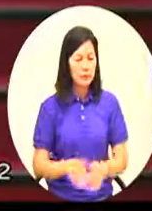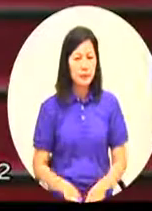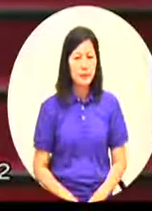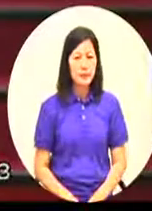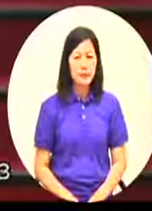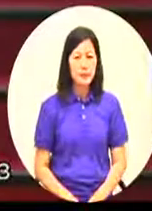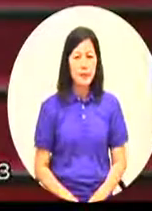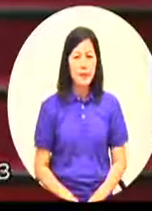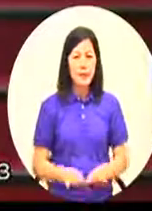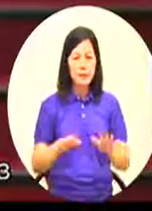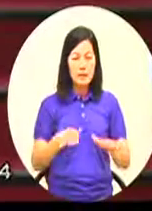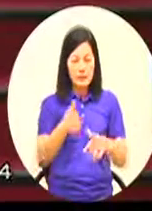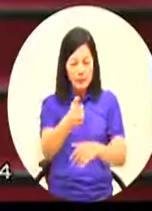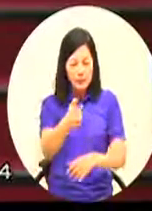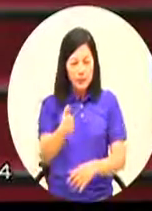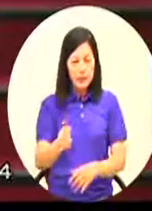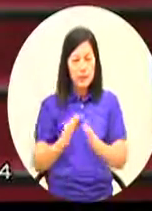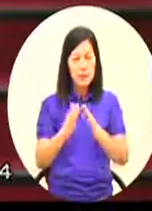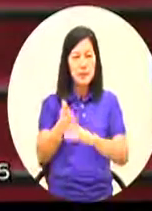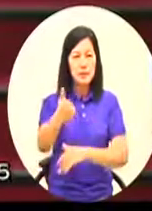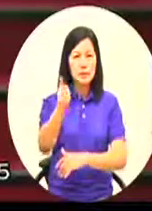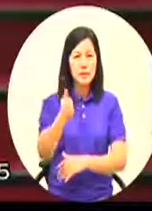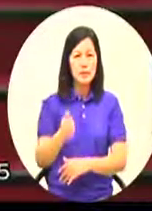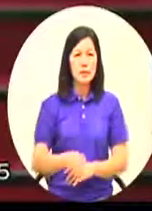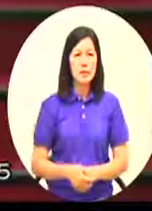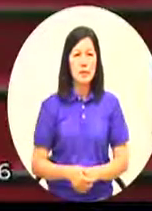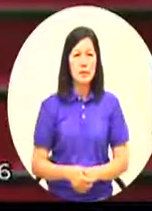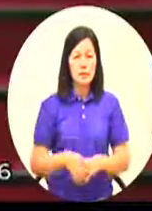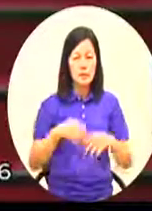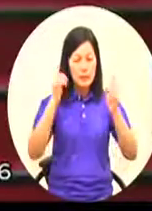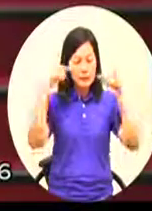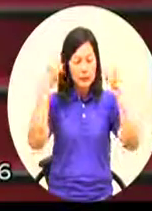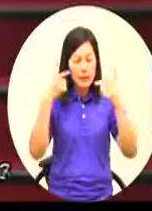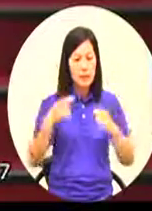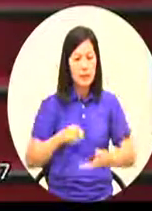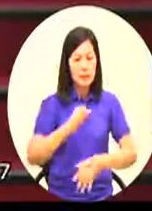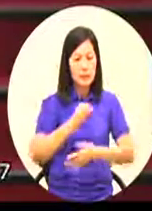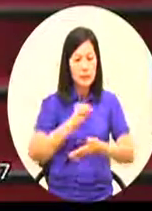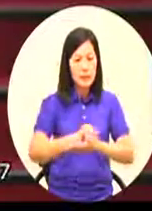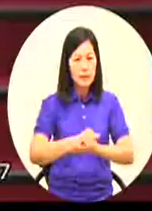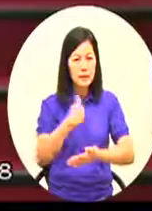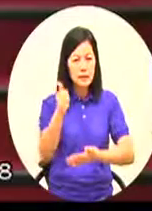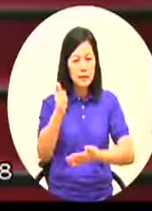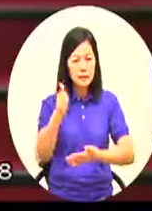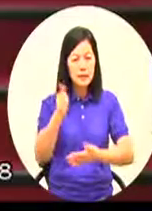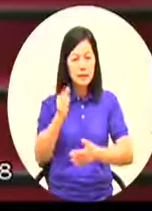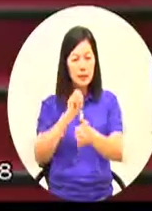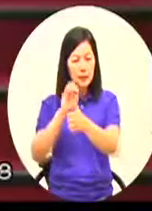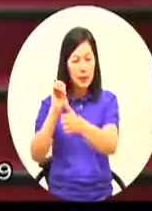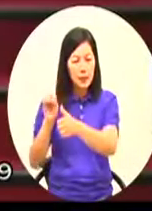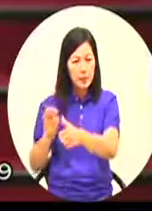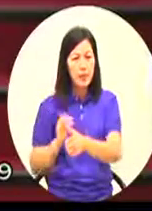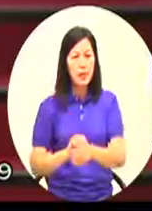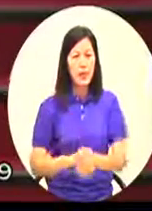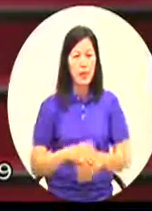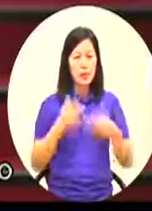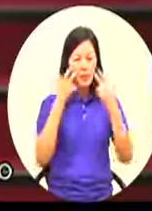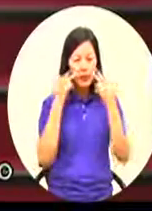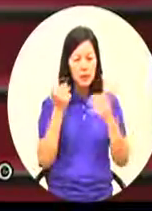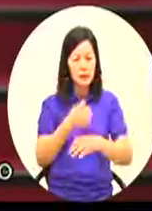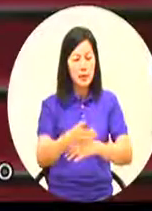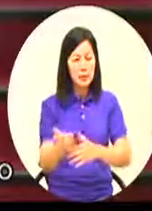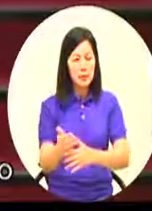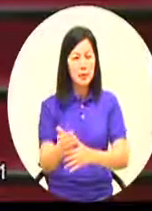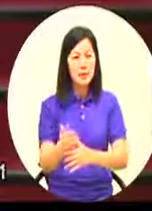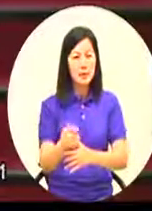这里真的感谢市长哈，也经常在很多的媒体里面将我们原乡注入在我